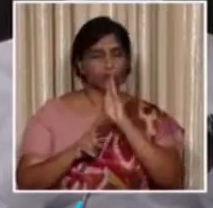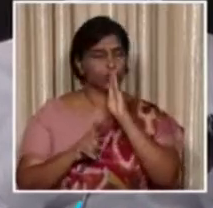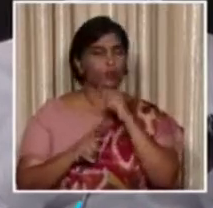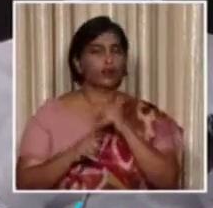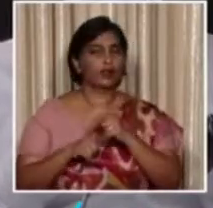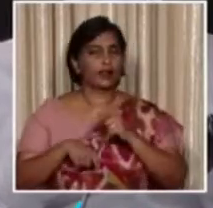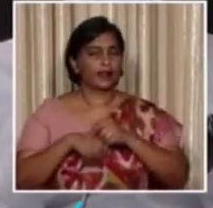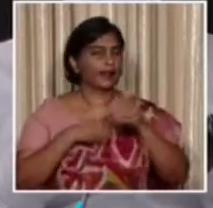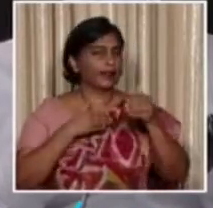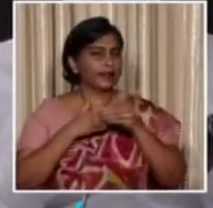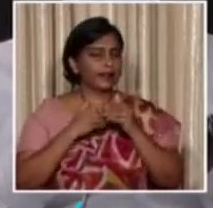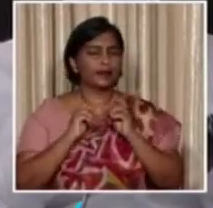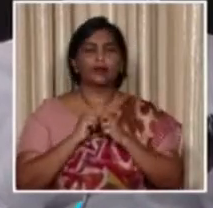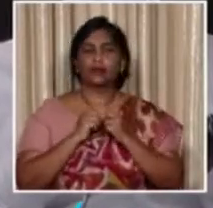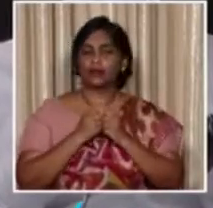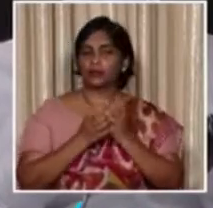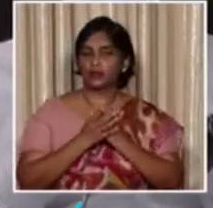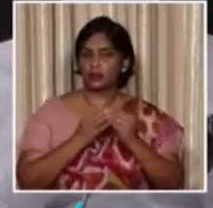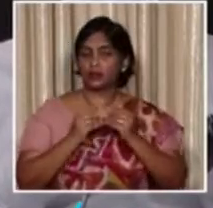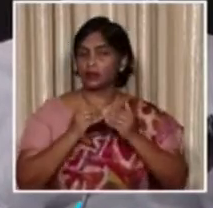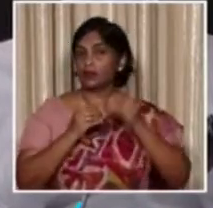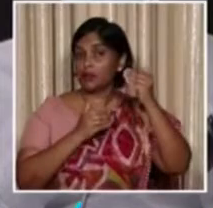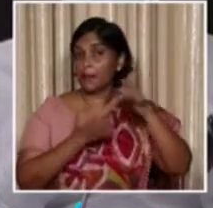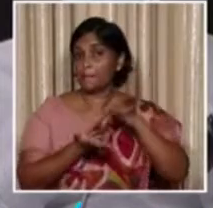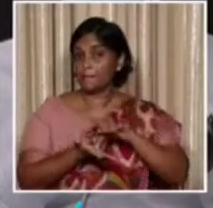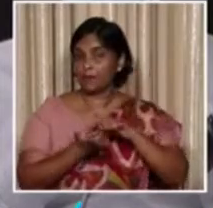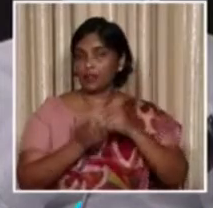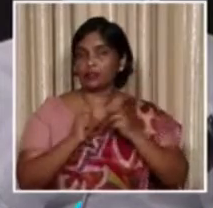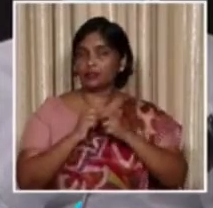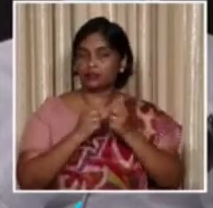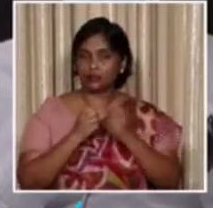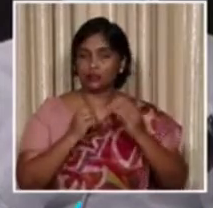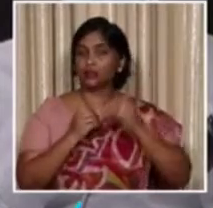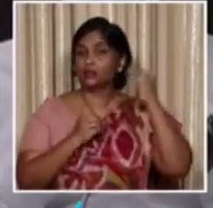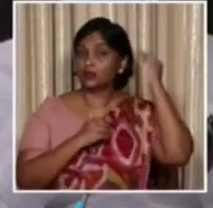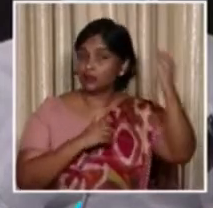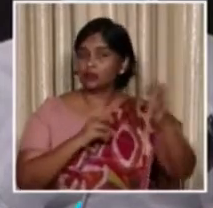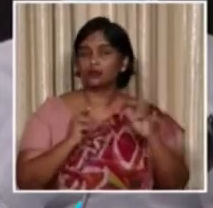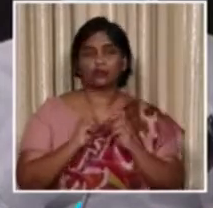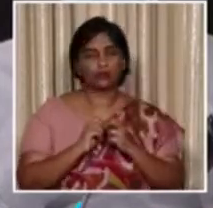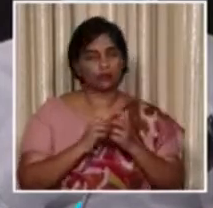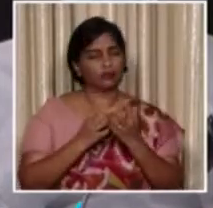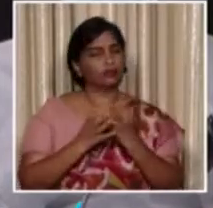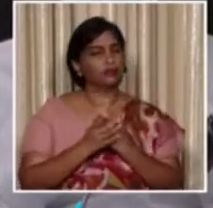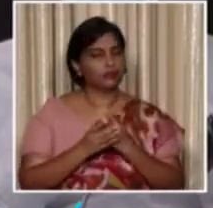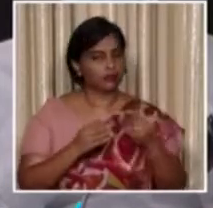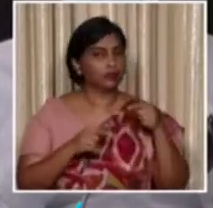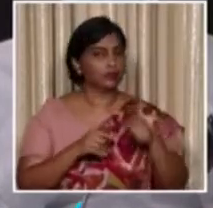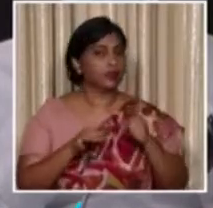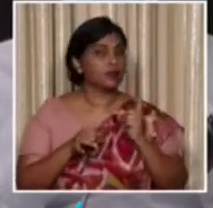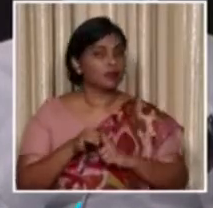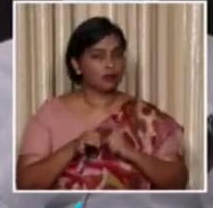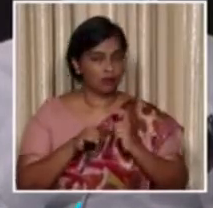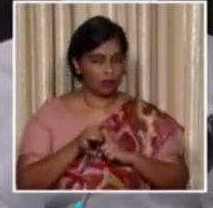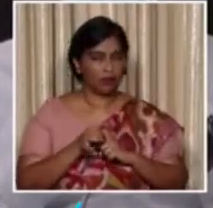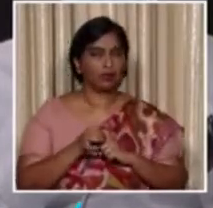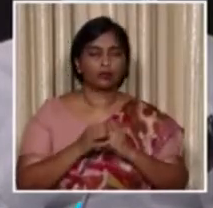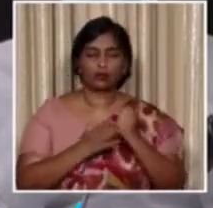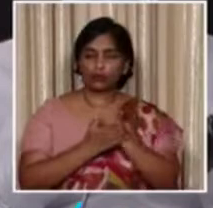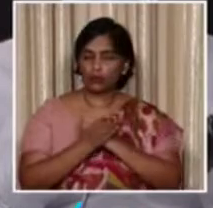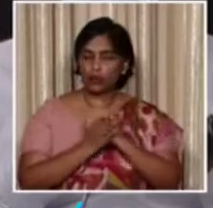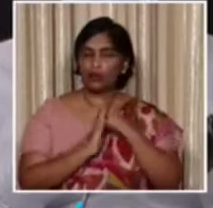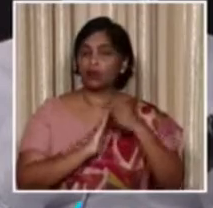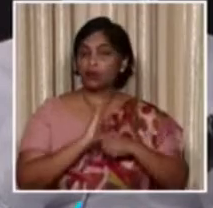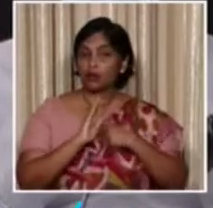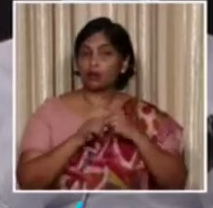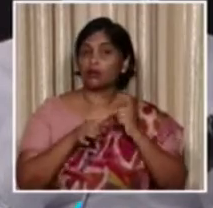කෙටි කාලීන විසඳුම් ඒ වගේම මධ්‍ය කාලීන විසඳුම් සහ අනිකුත් දීර්ඝ කාලීන විසඳුම් මේ ප්‍රශ්නෙට මුළු රටේම